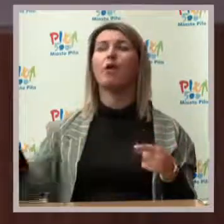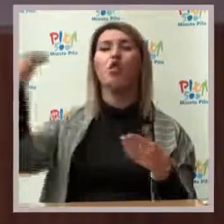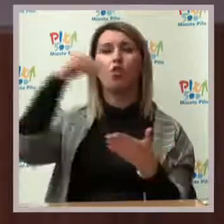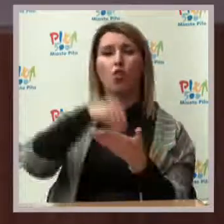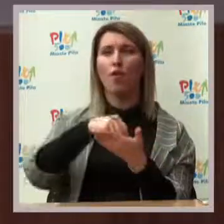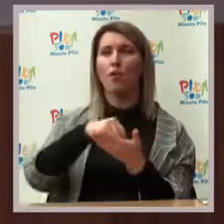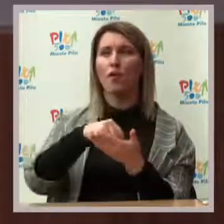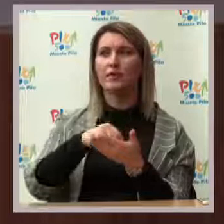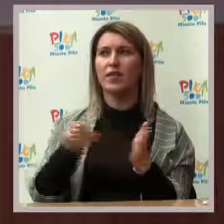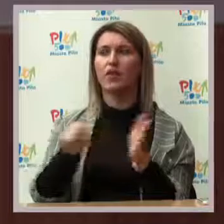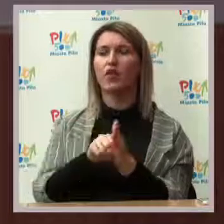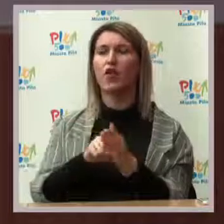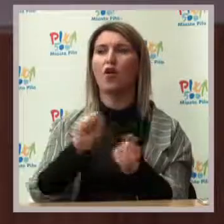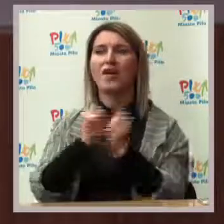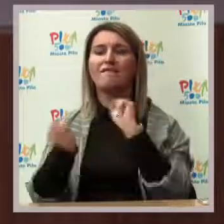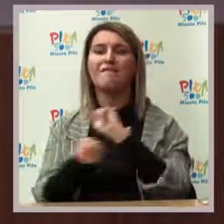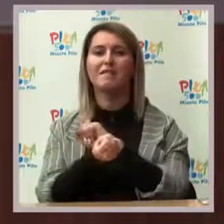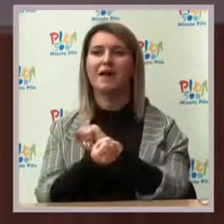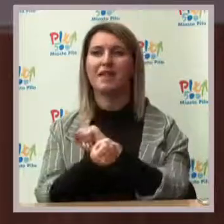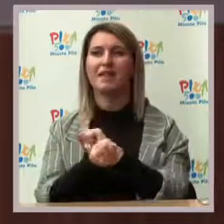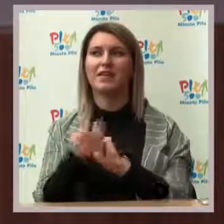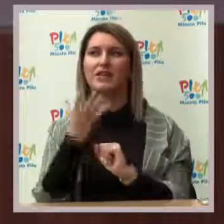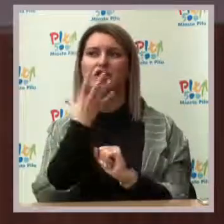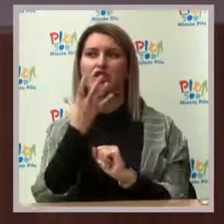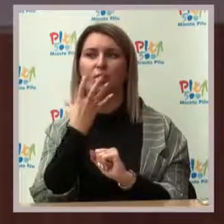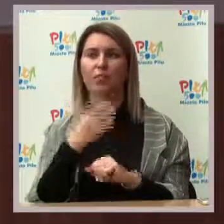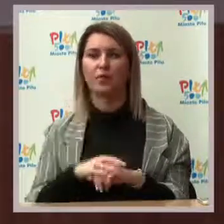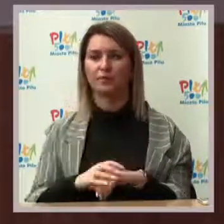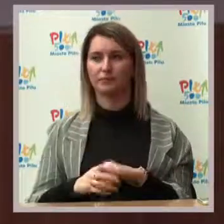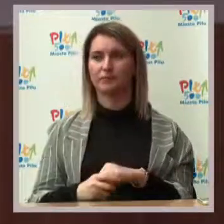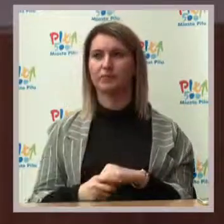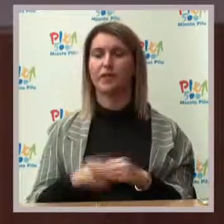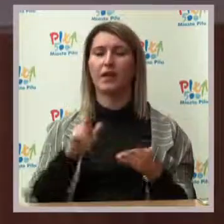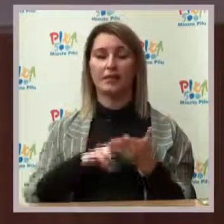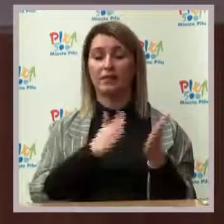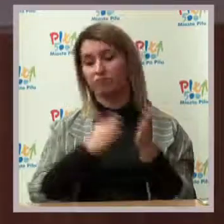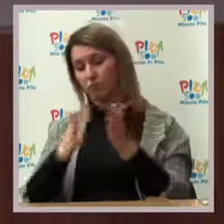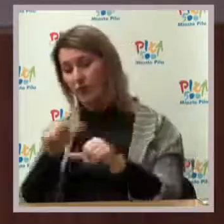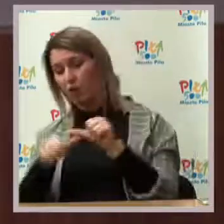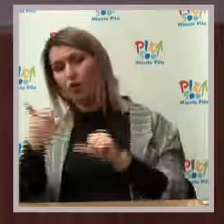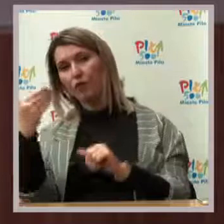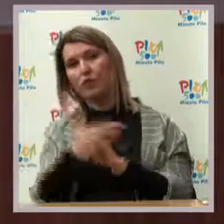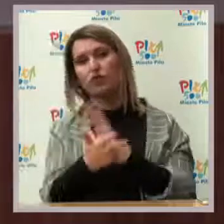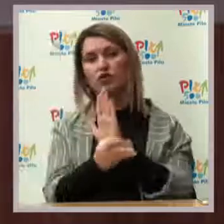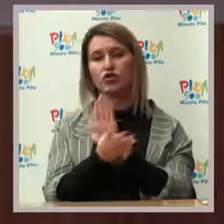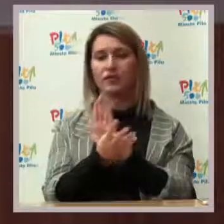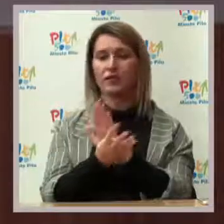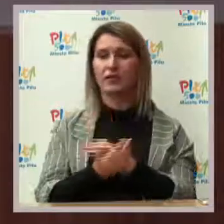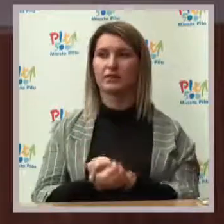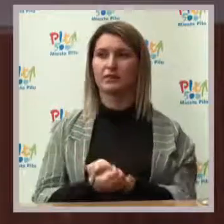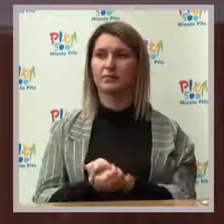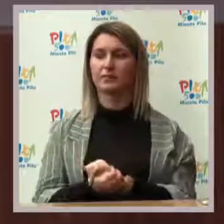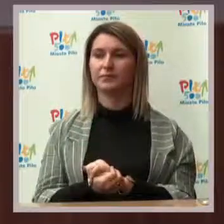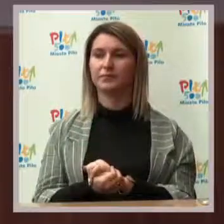utrzymać i taka będzie też propozycja na już najbliższy rok, na 2019 i na najbliższe lata, dopłaty